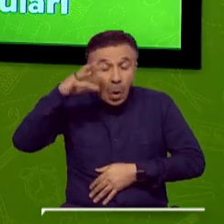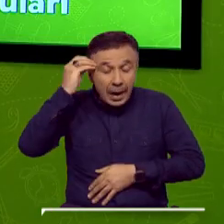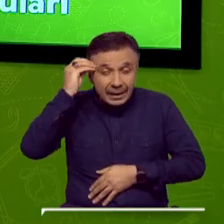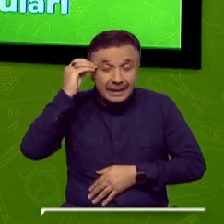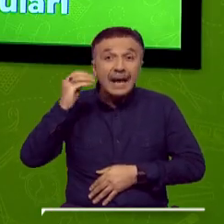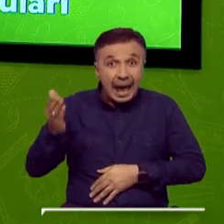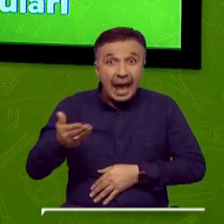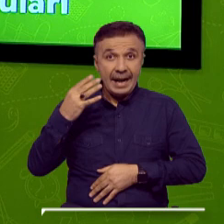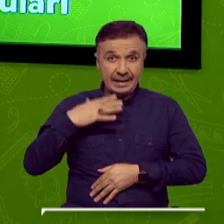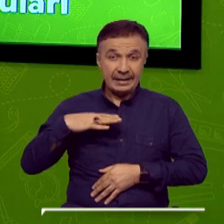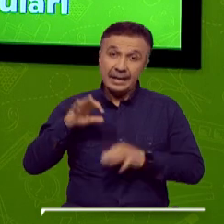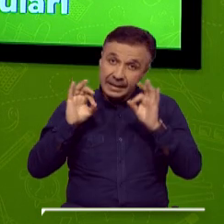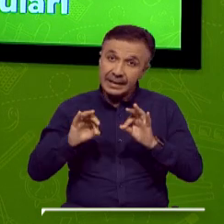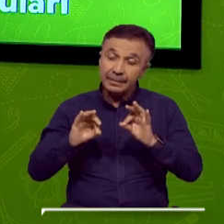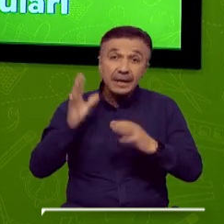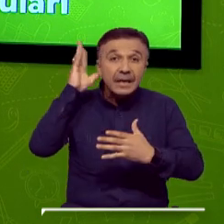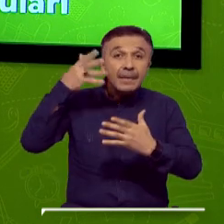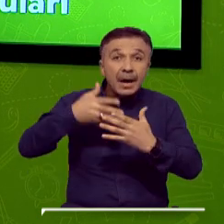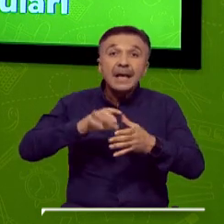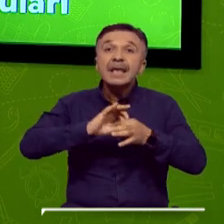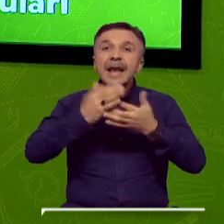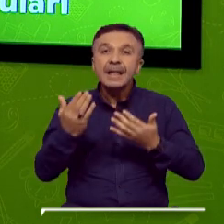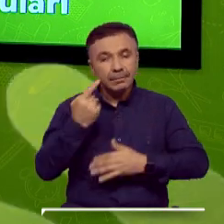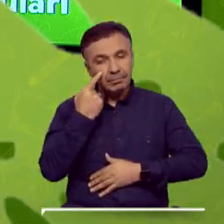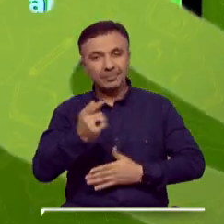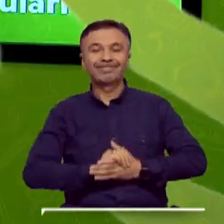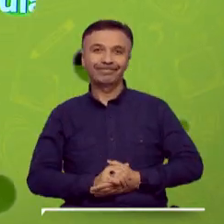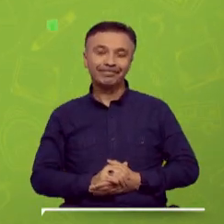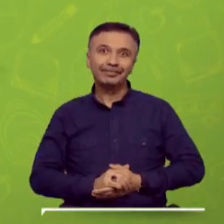arzu ederseniz şimdi ibadet nedir ona bakalım.